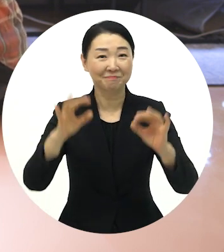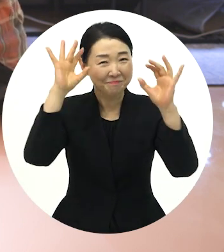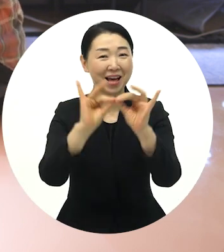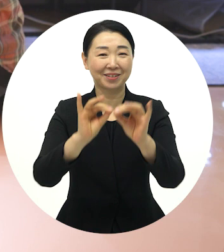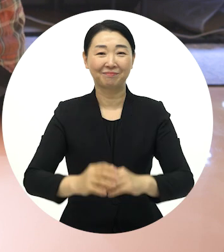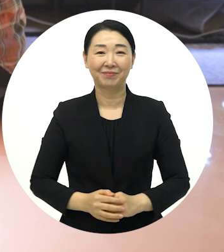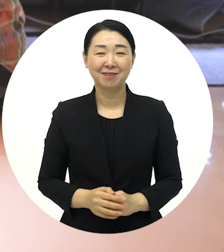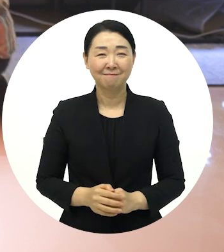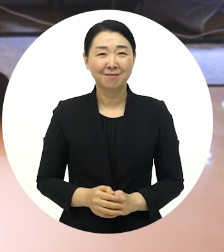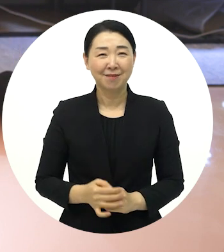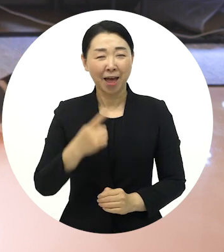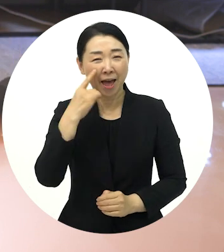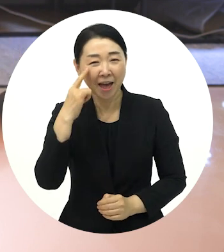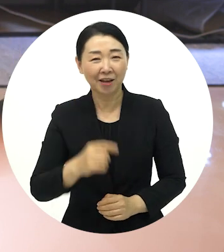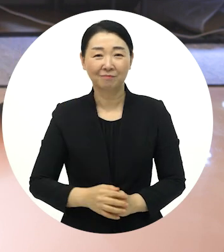코르지!